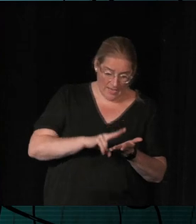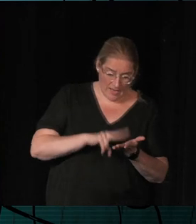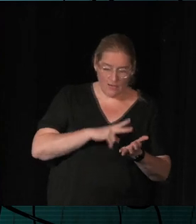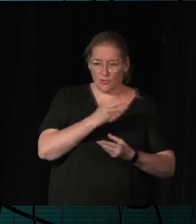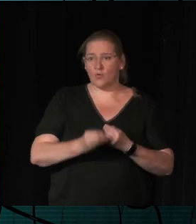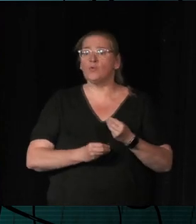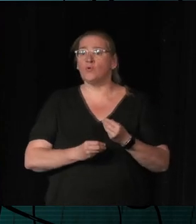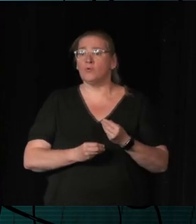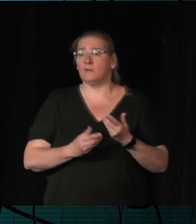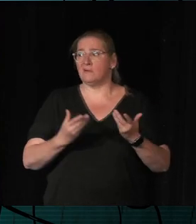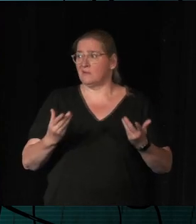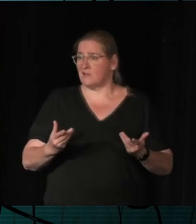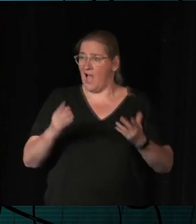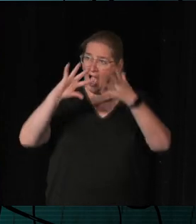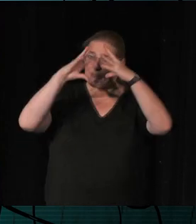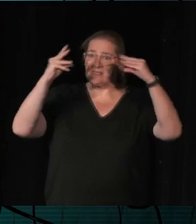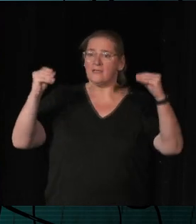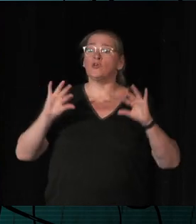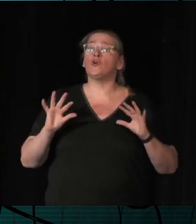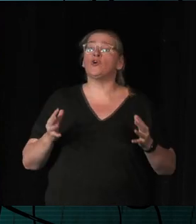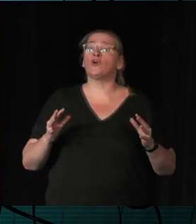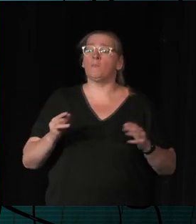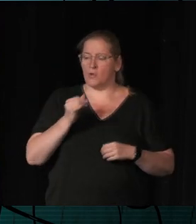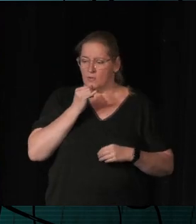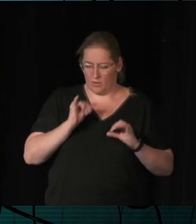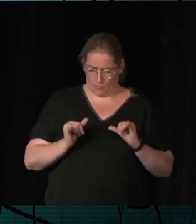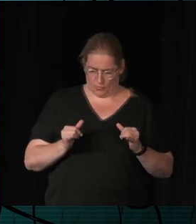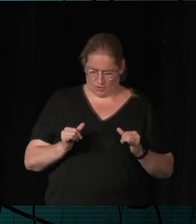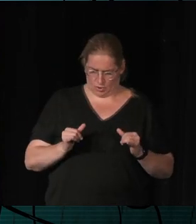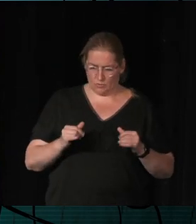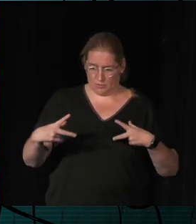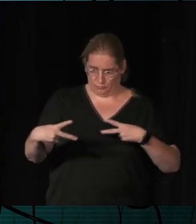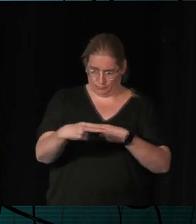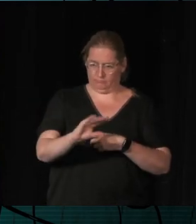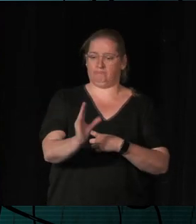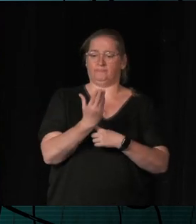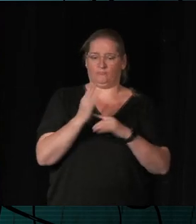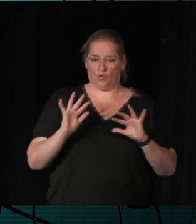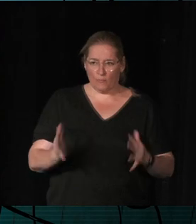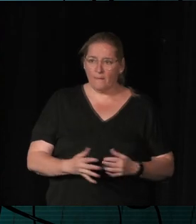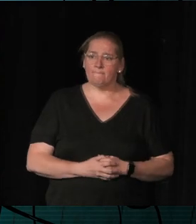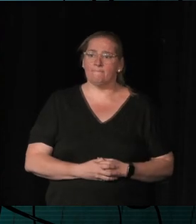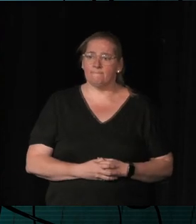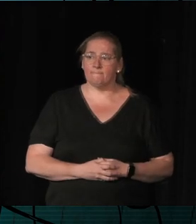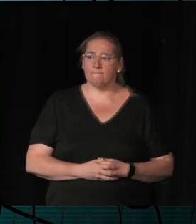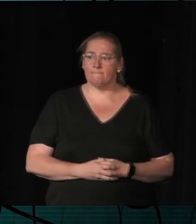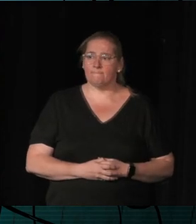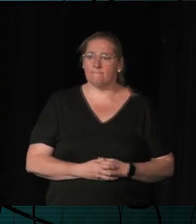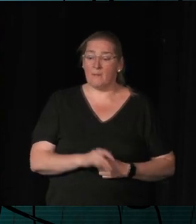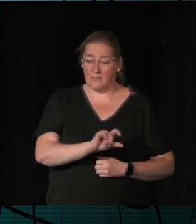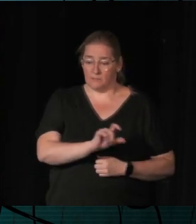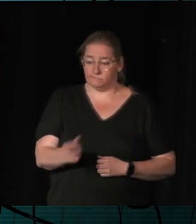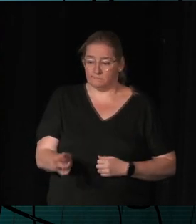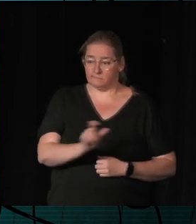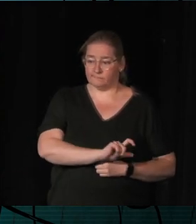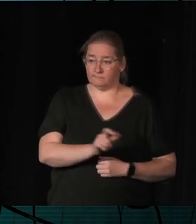peuvent prendre forme dans un mini-jeu. Donc il y avait un petit peu ce travail-là. Et maintenant, l'alternance entre les deux, bah, je pense que c'est vraiment une question de